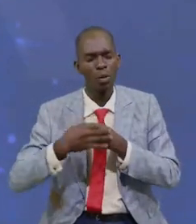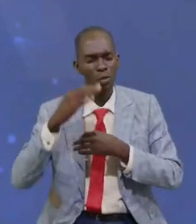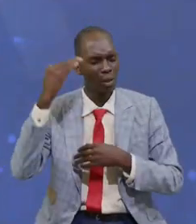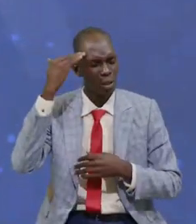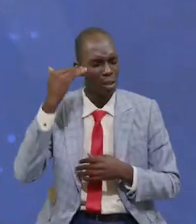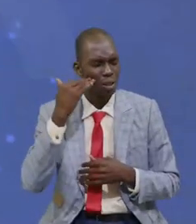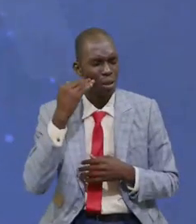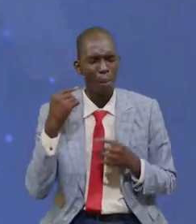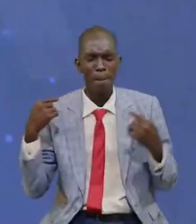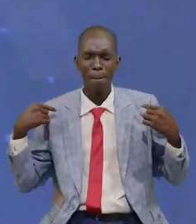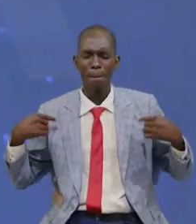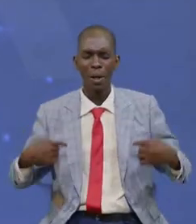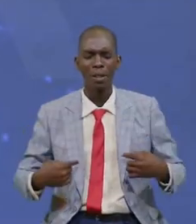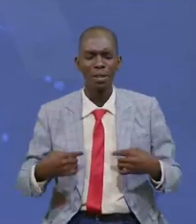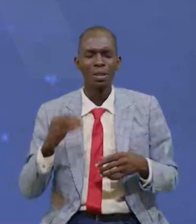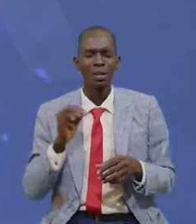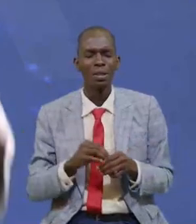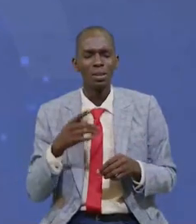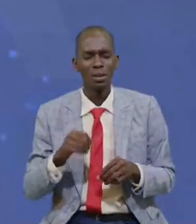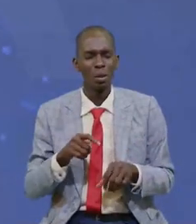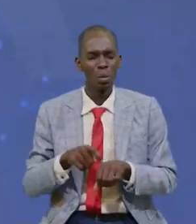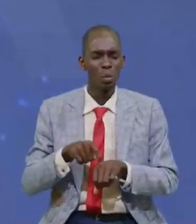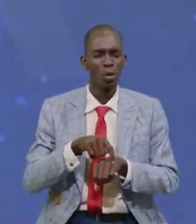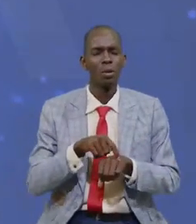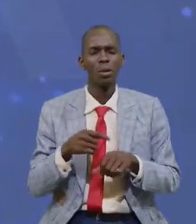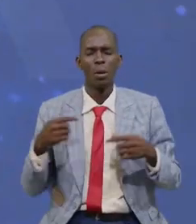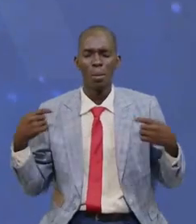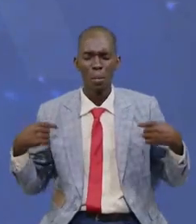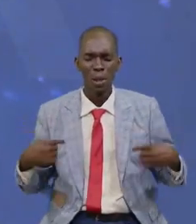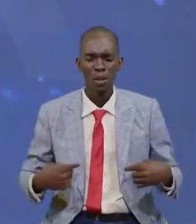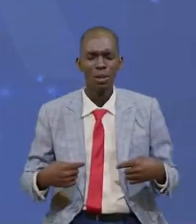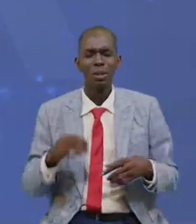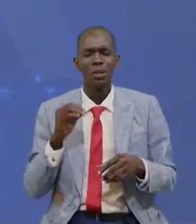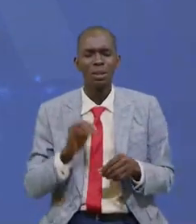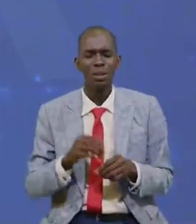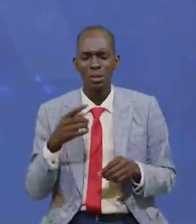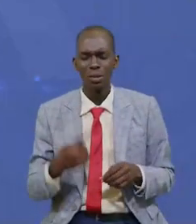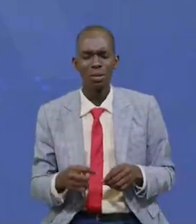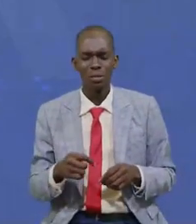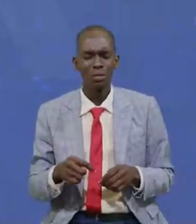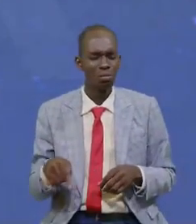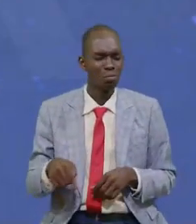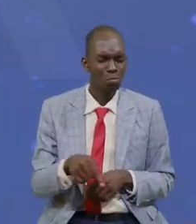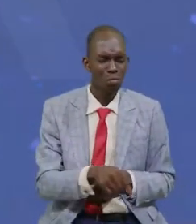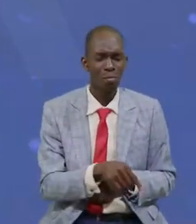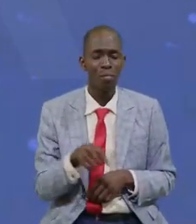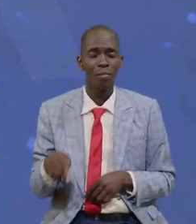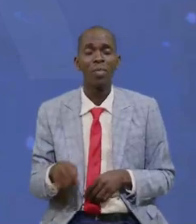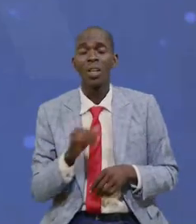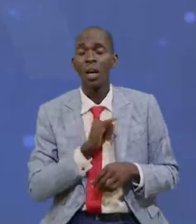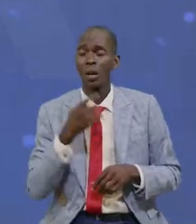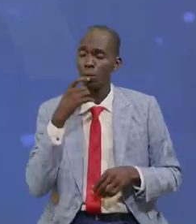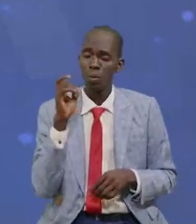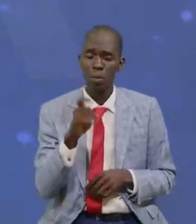derrière le cou, les douleurs aux jointures, les douleurs aux genoux, l'arthrite, je